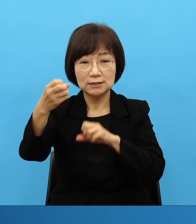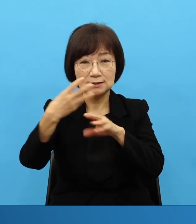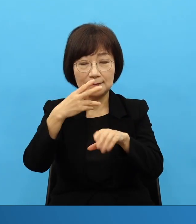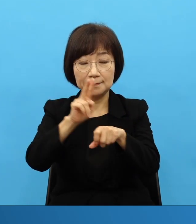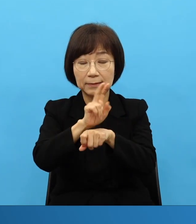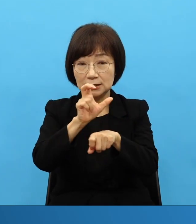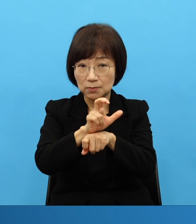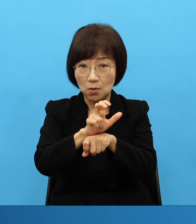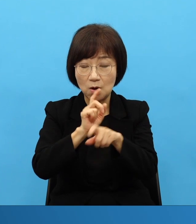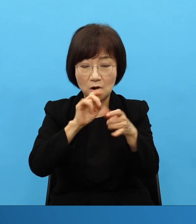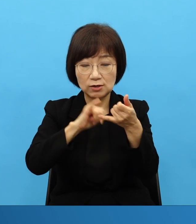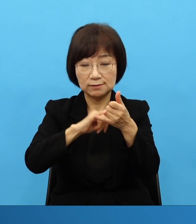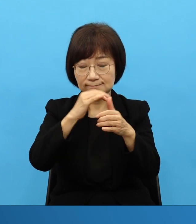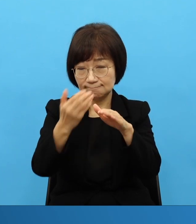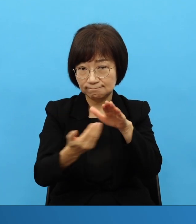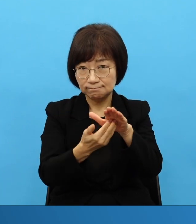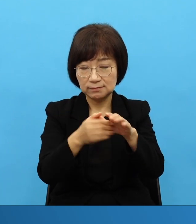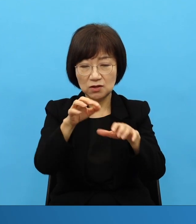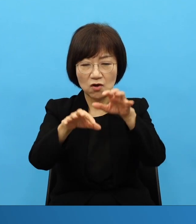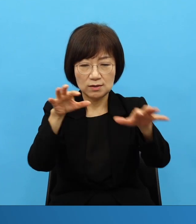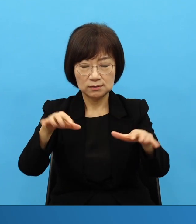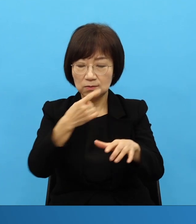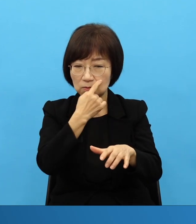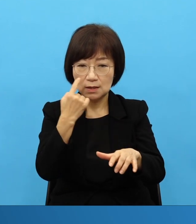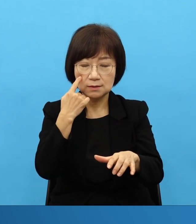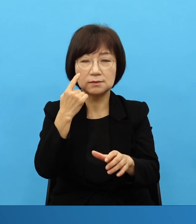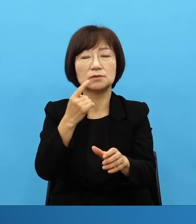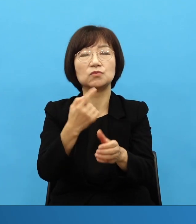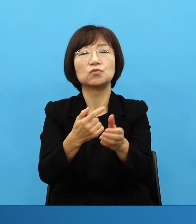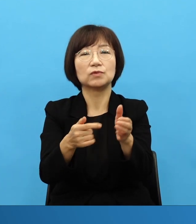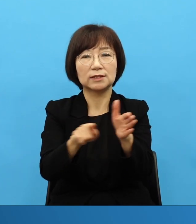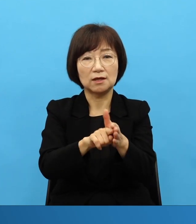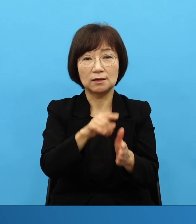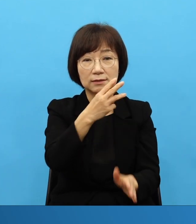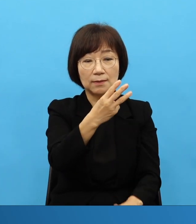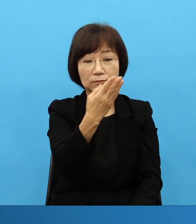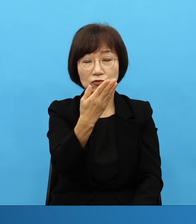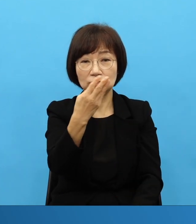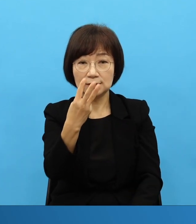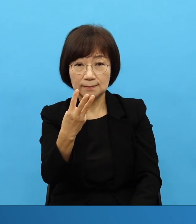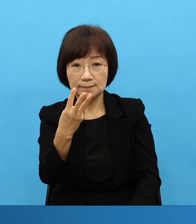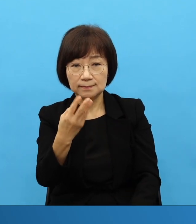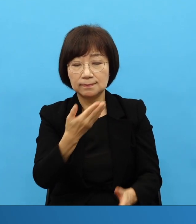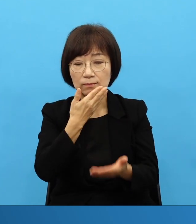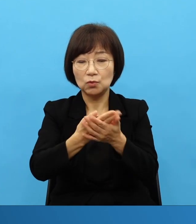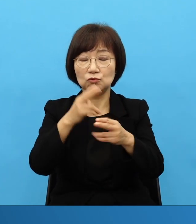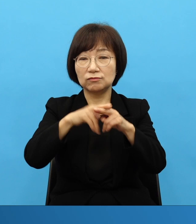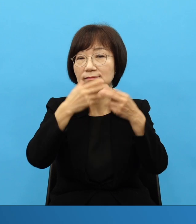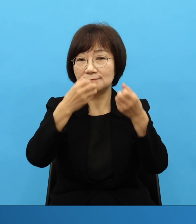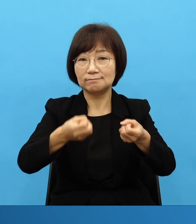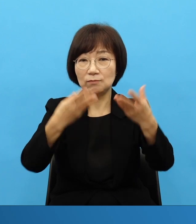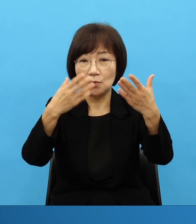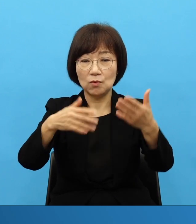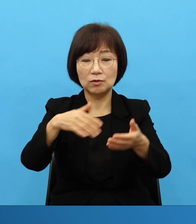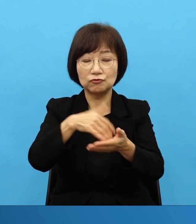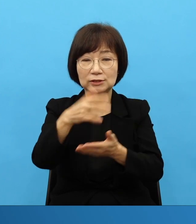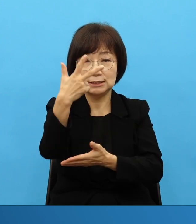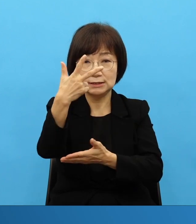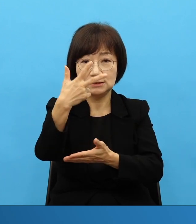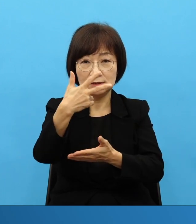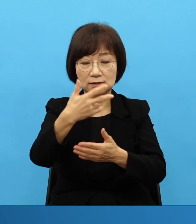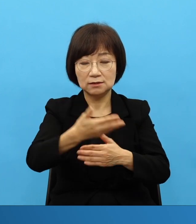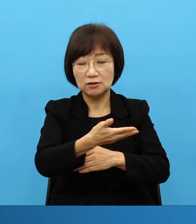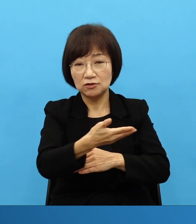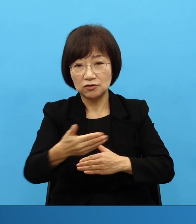성취를 모든 현장에서 확인할 수 있도록 393 보좌의 축복과 7대 여정을 중심으로 언약의